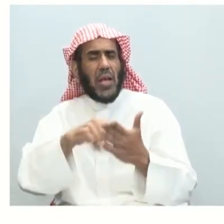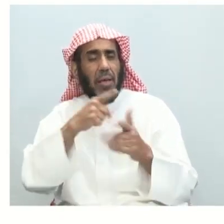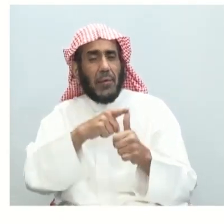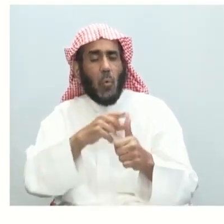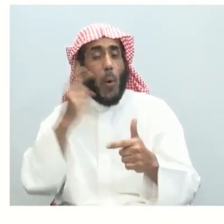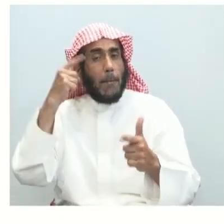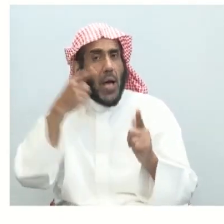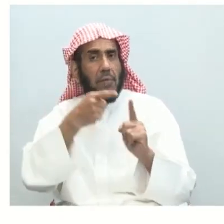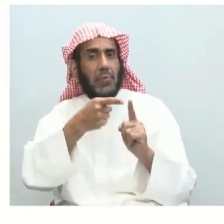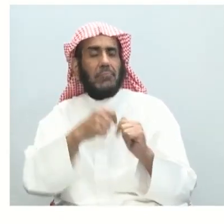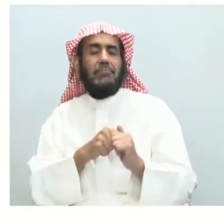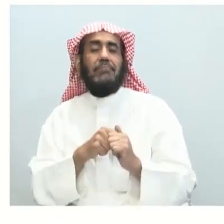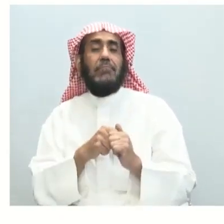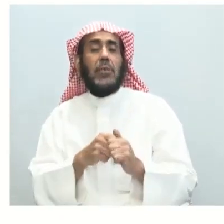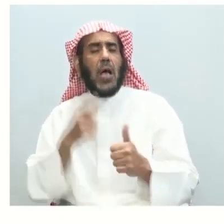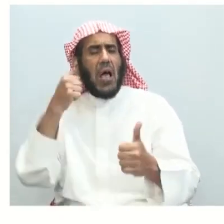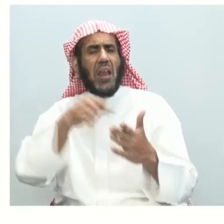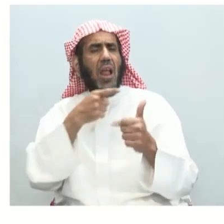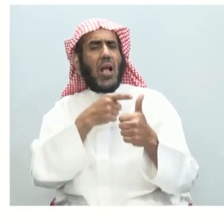ومعرفه النكره